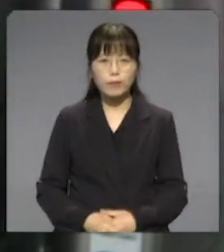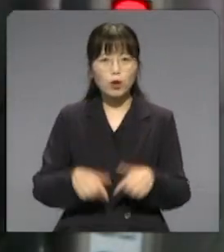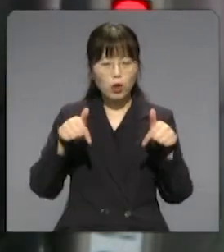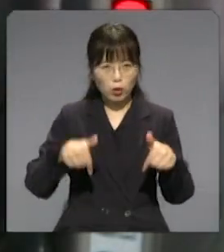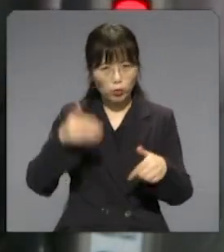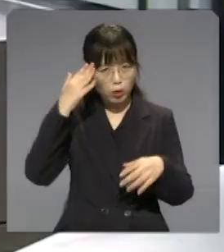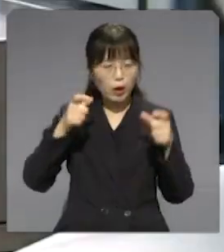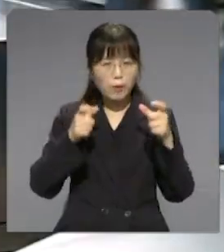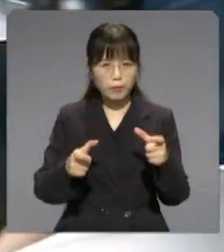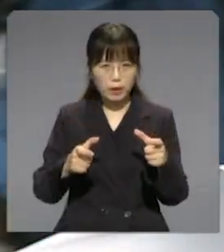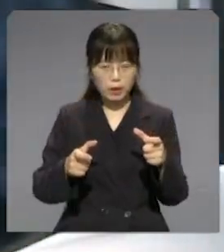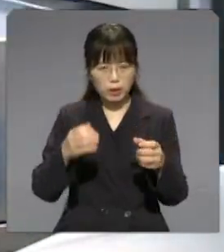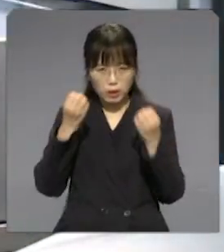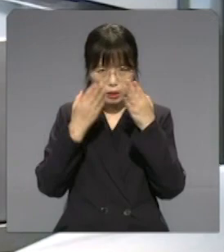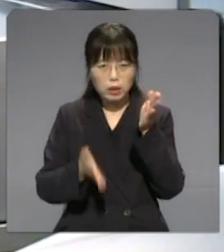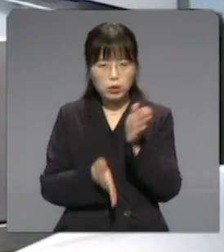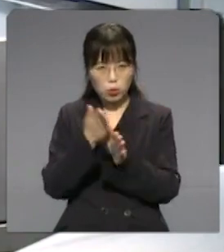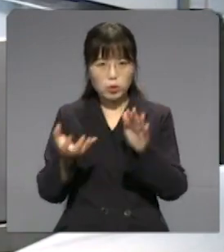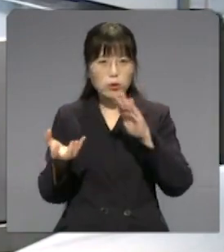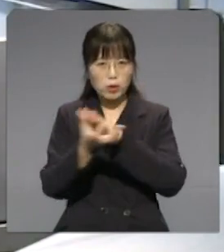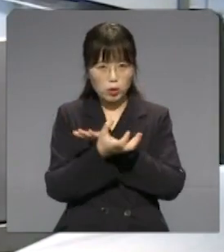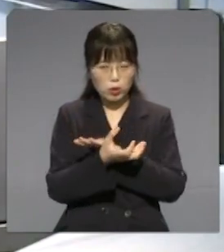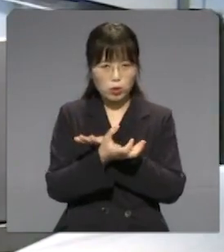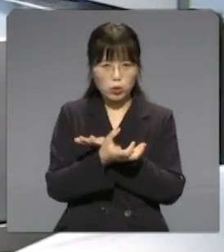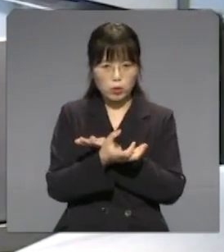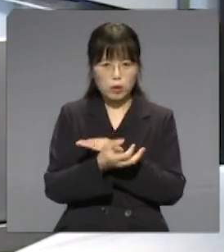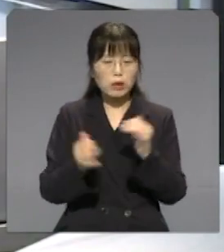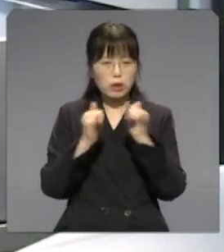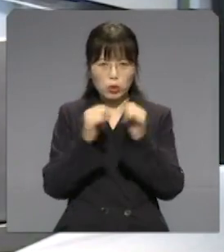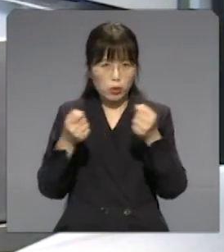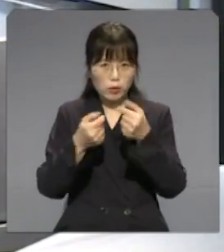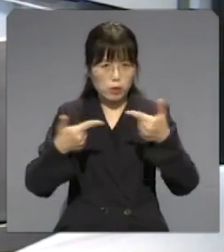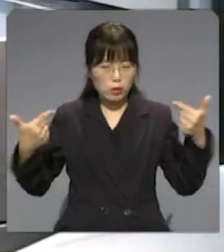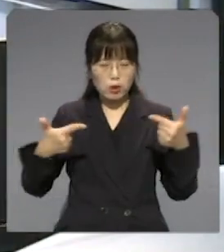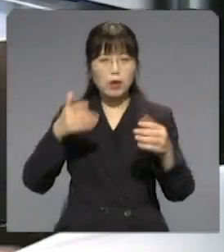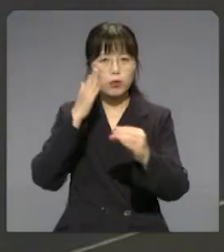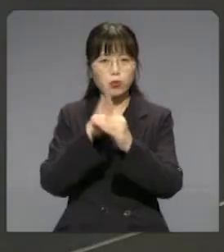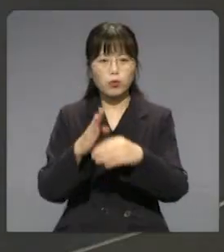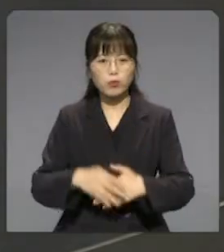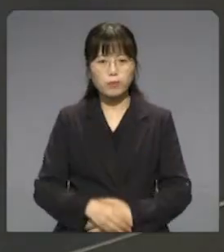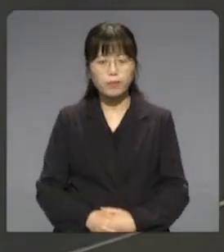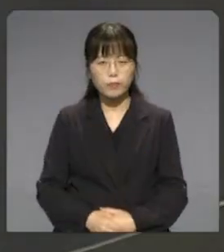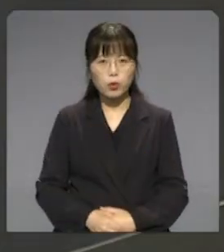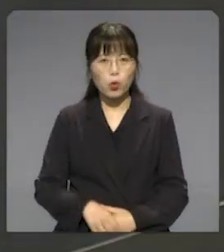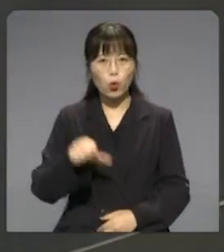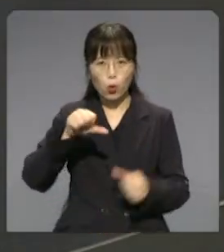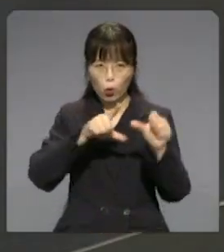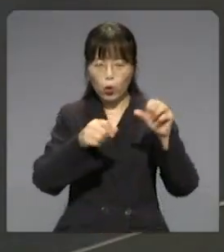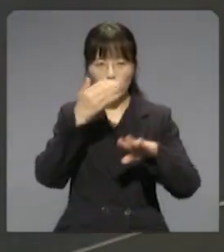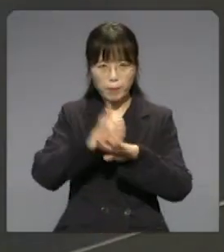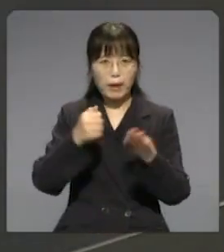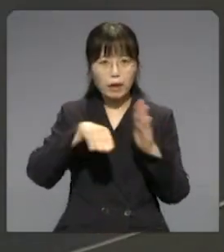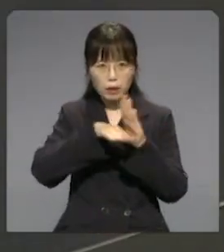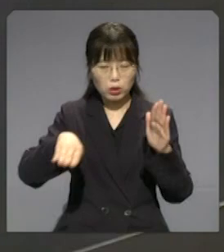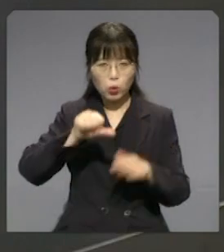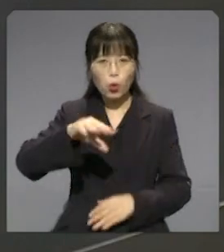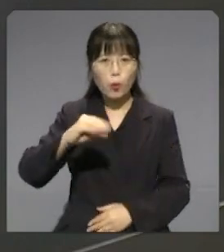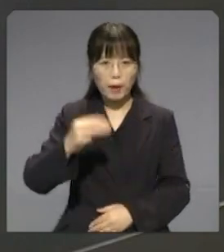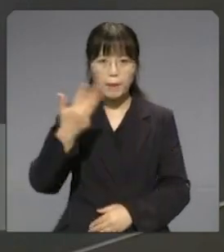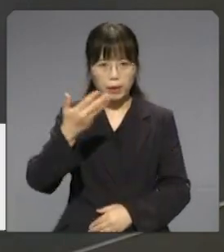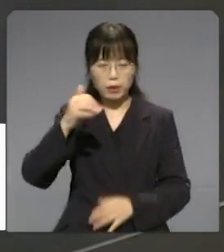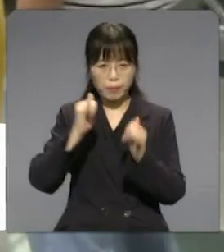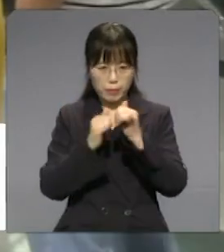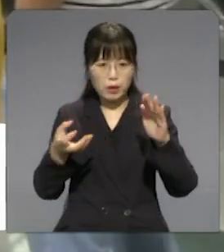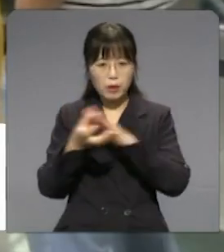서구 검단은 검단 신도시 입주로 인구가 급격히 늘어나고 있습니다. 5월 말 기준 5만 8천 명이